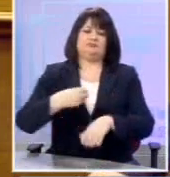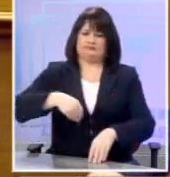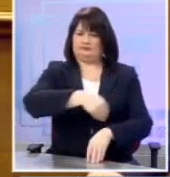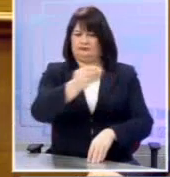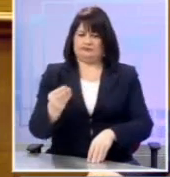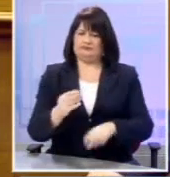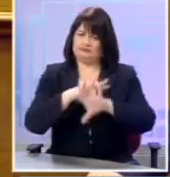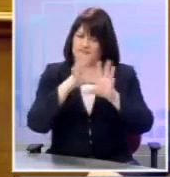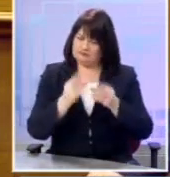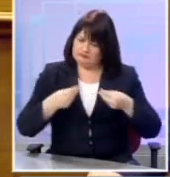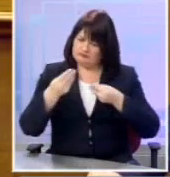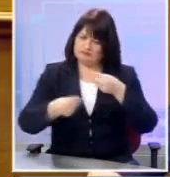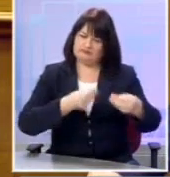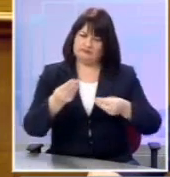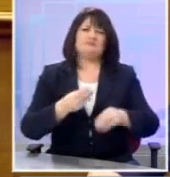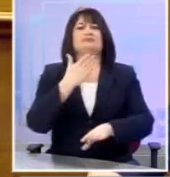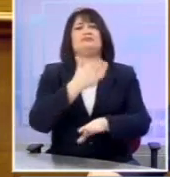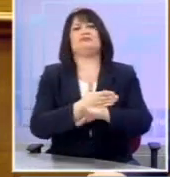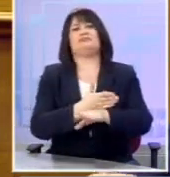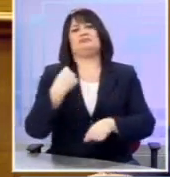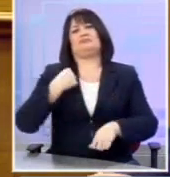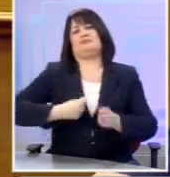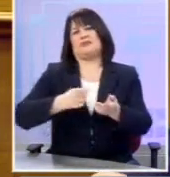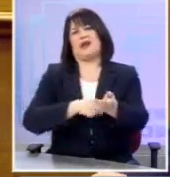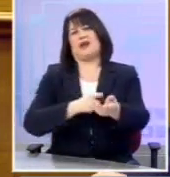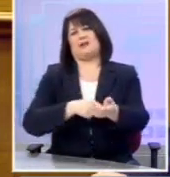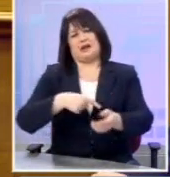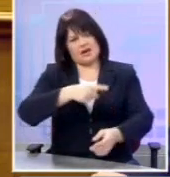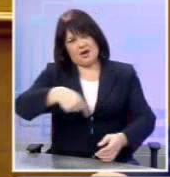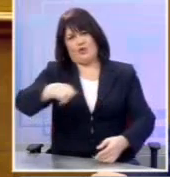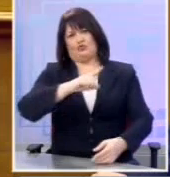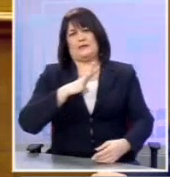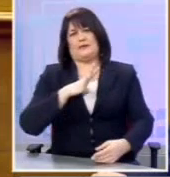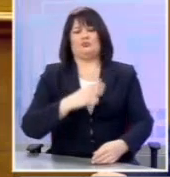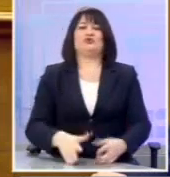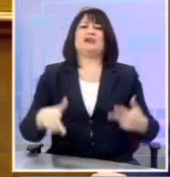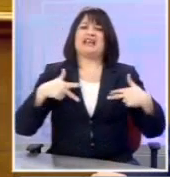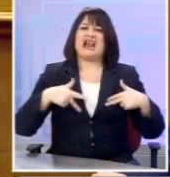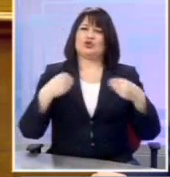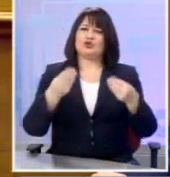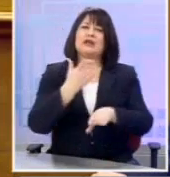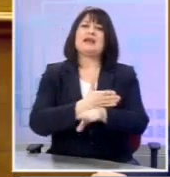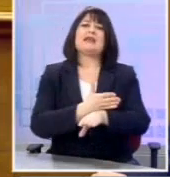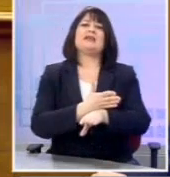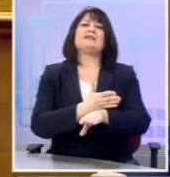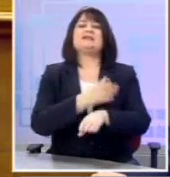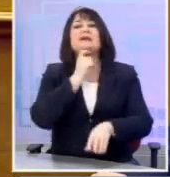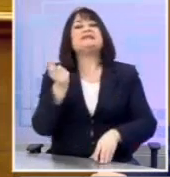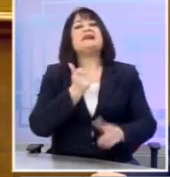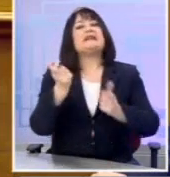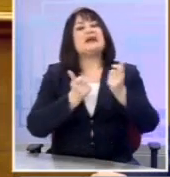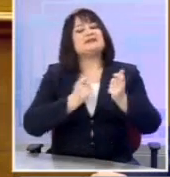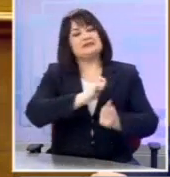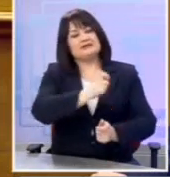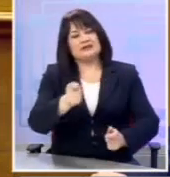παροχών διασφαλίζει το δημόσιο χαρακτήρα του. Το κράτος εγγυάται το σύνολο των καταβαλλόμενων συντάξεων και όχι